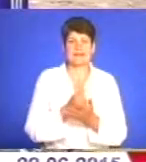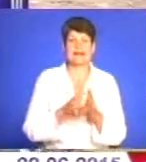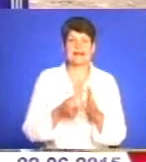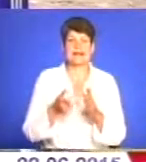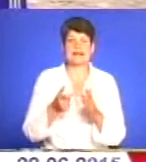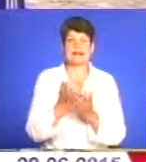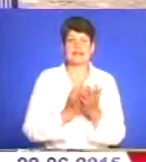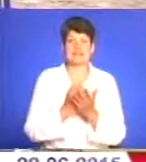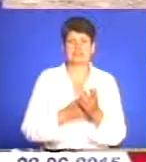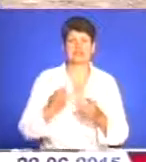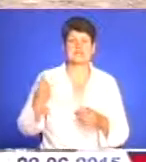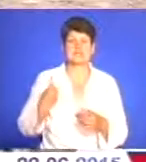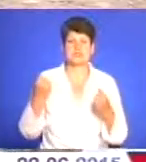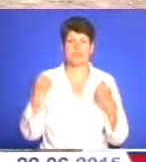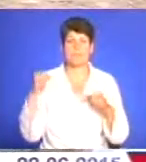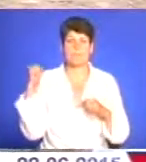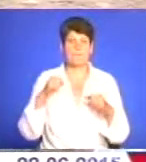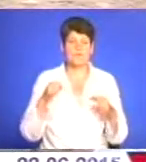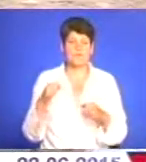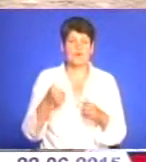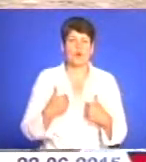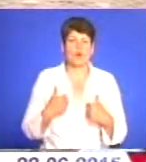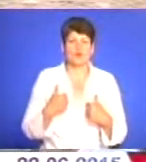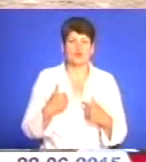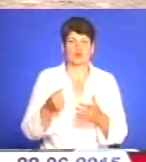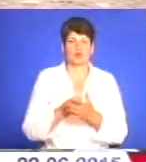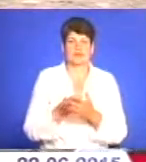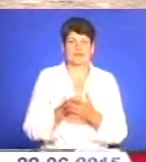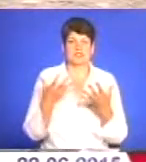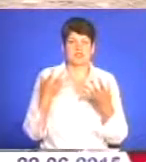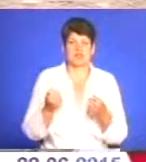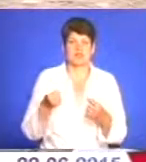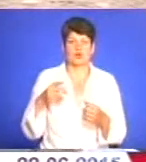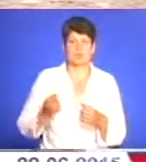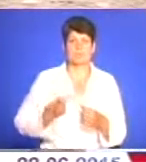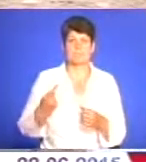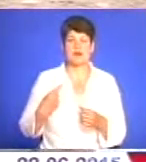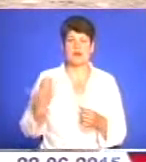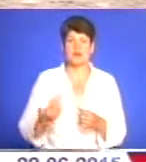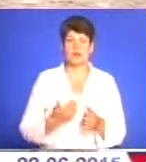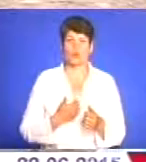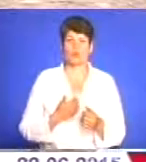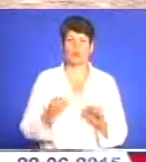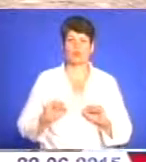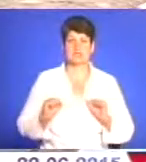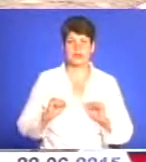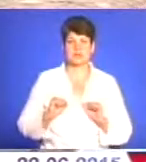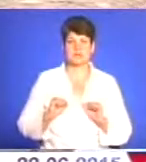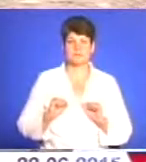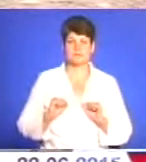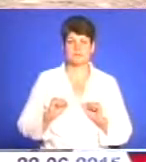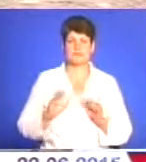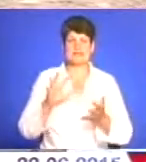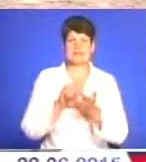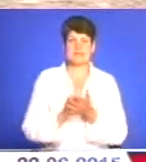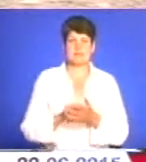по боксу. Ну, і хочу старатися добитися далі до майстра. Ну, і хочу постаратися